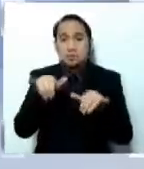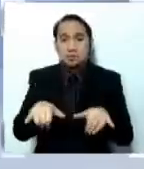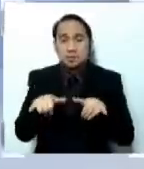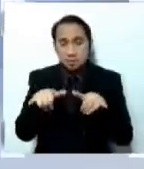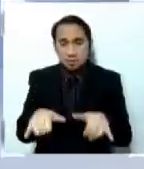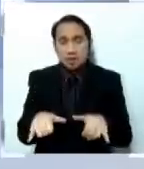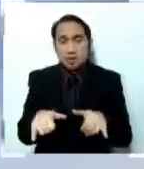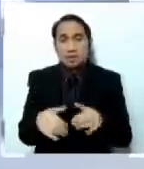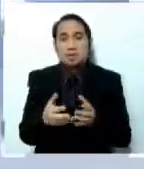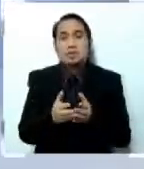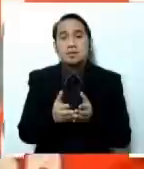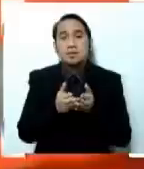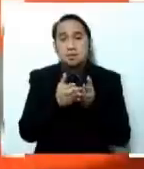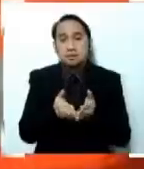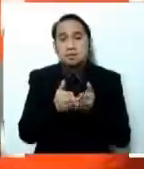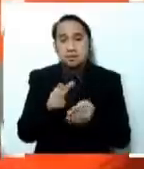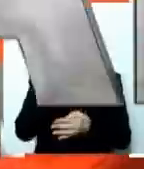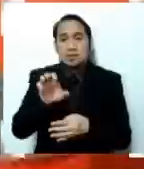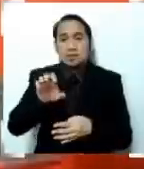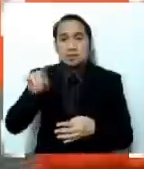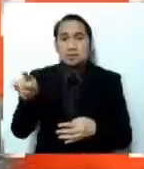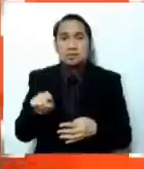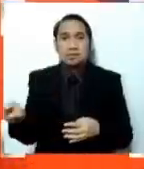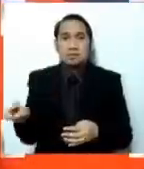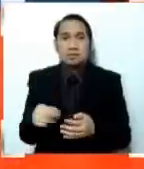Saksi si Chino Gaston.